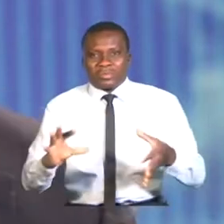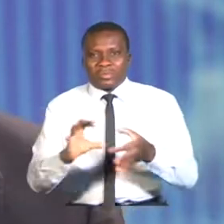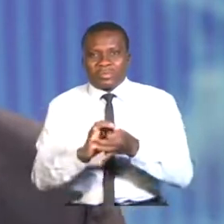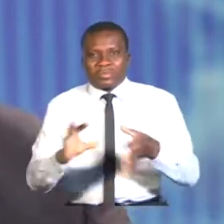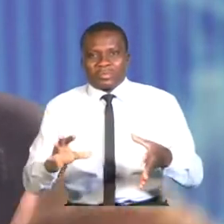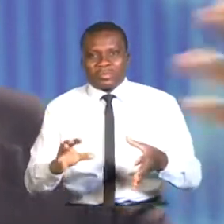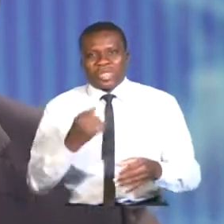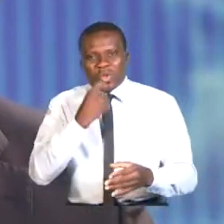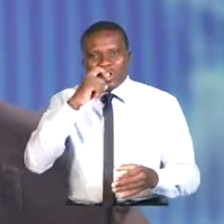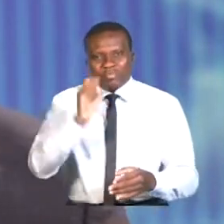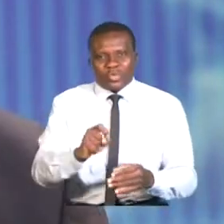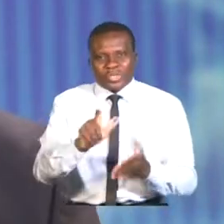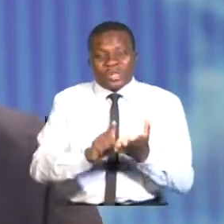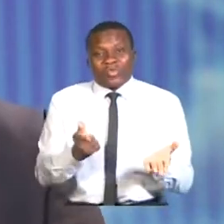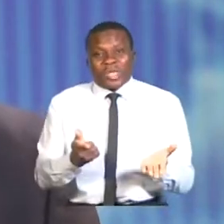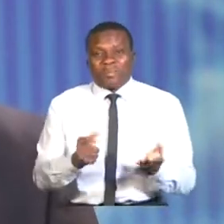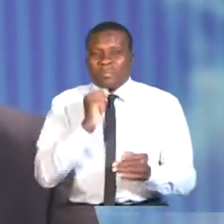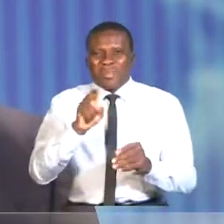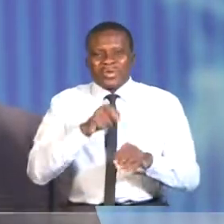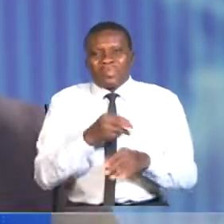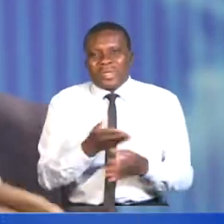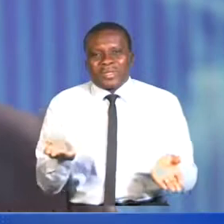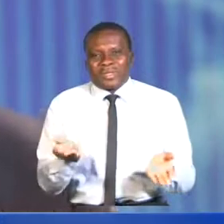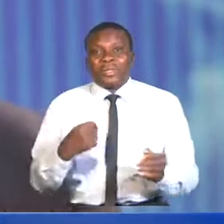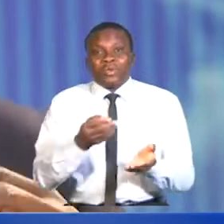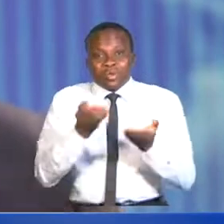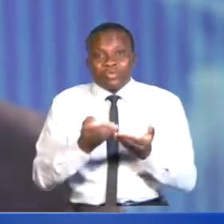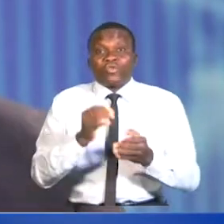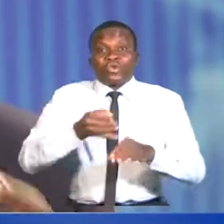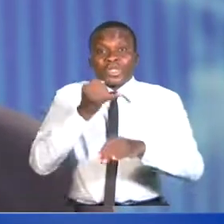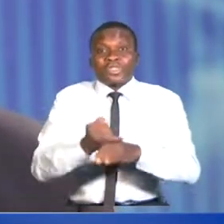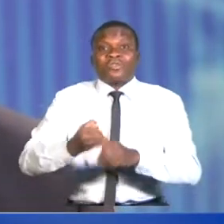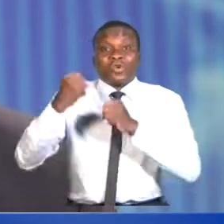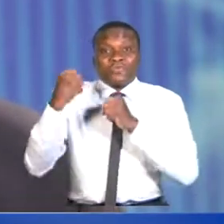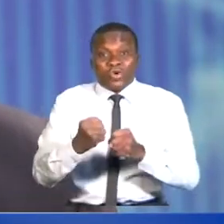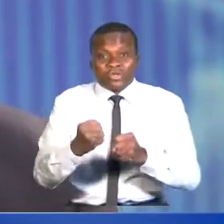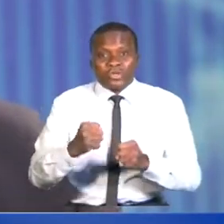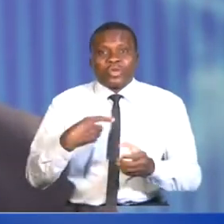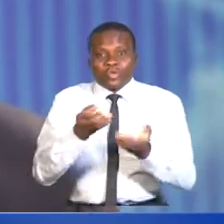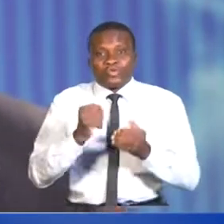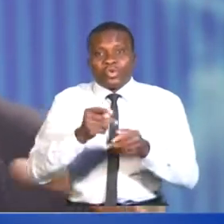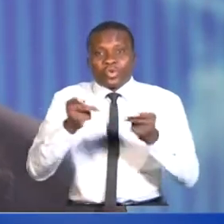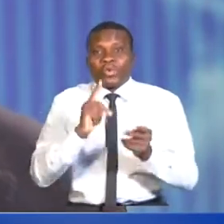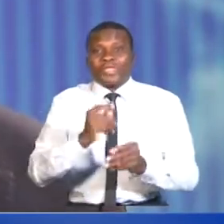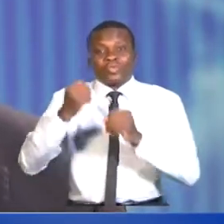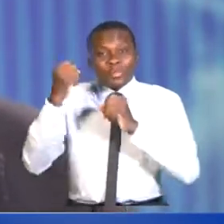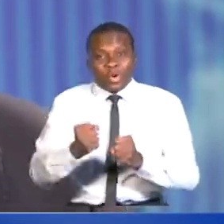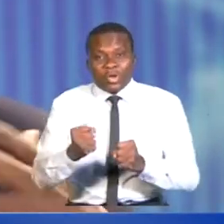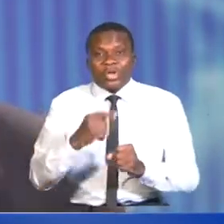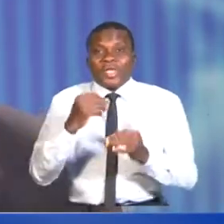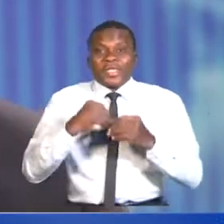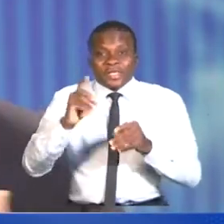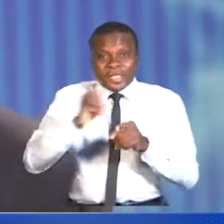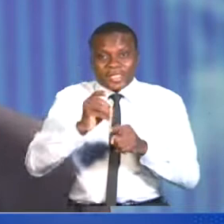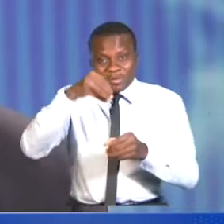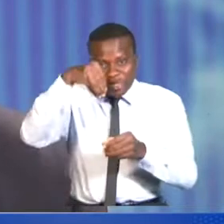sa loi on institue sa propre loi ce n'est pas normal nous voulons des institutions fortes nous voulons que nos partis soi fort et qu'il ait des